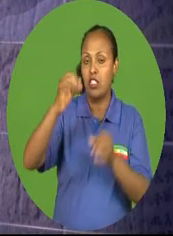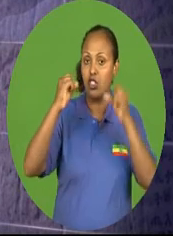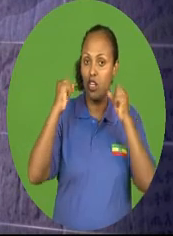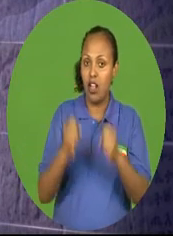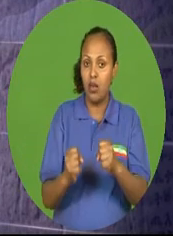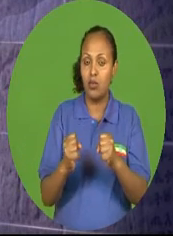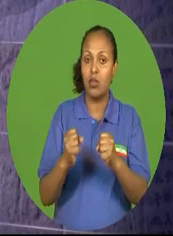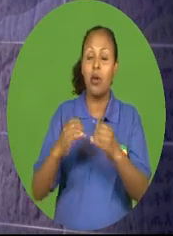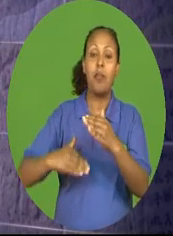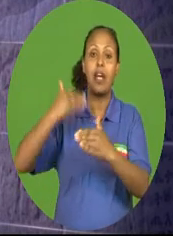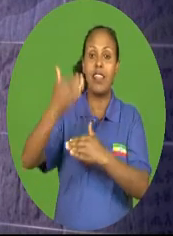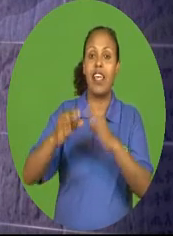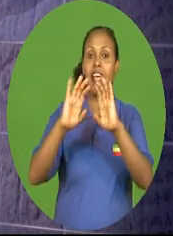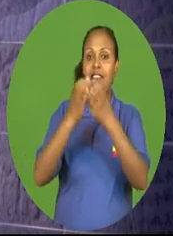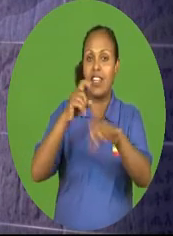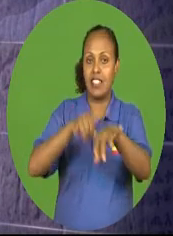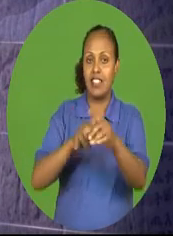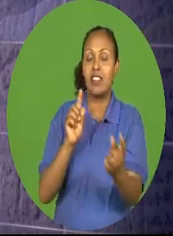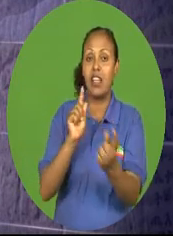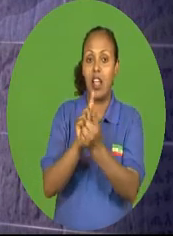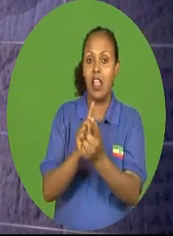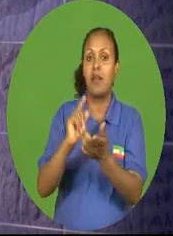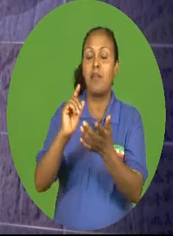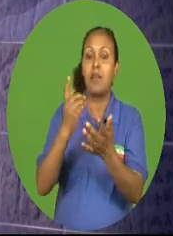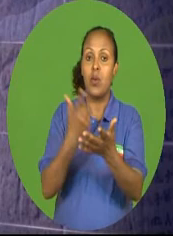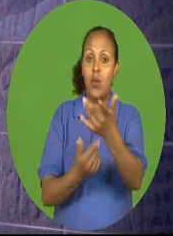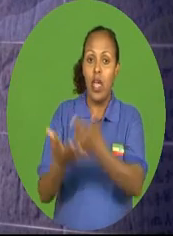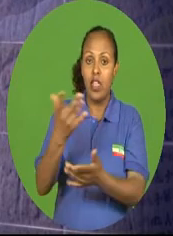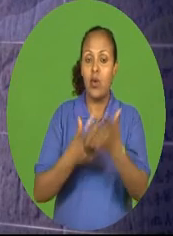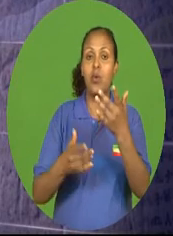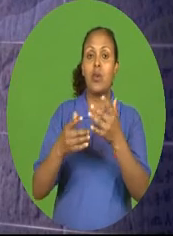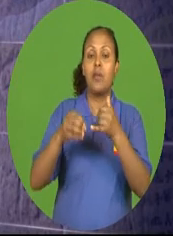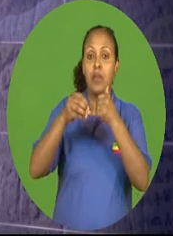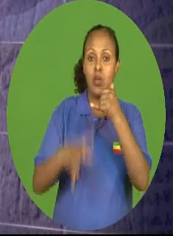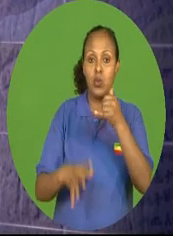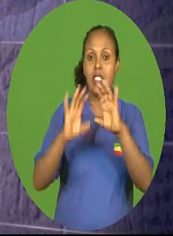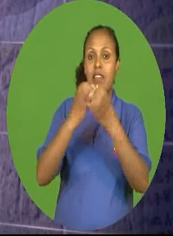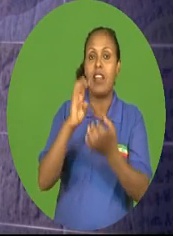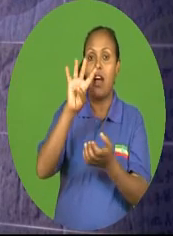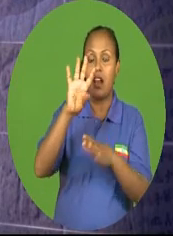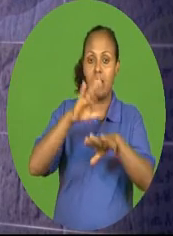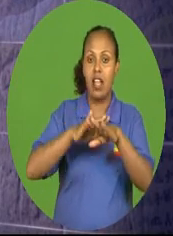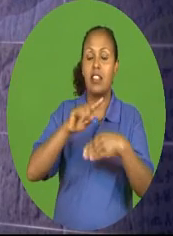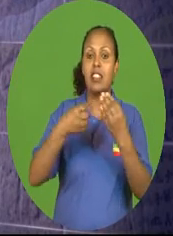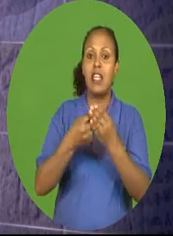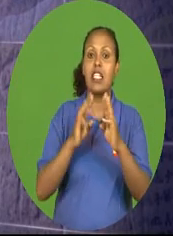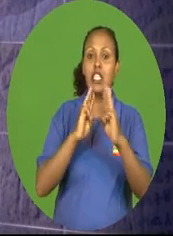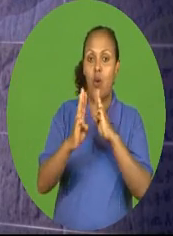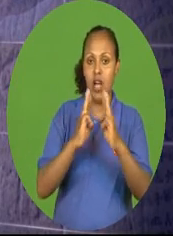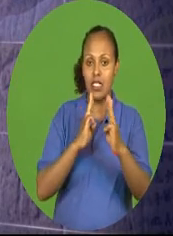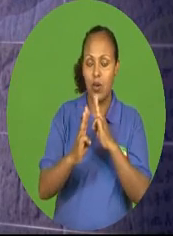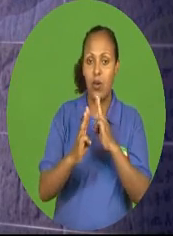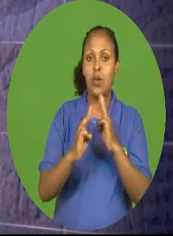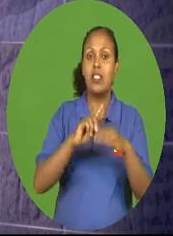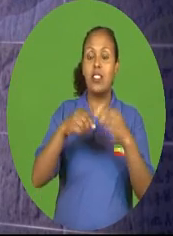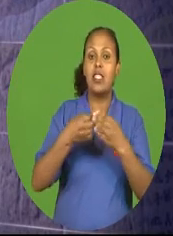ማግኘት ትችላላችሁ። በቀጣዩ ክፍለ ጊዜ ስንገናኝ የምንወያየው በንዑስ ክፍል 4 ላይ ስለ